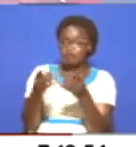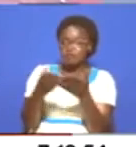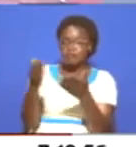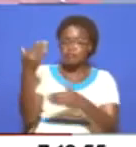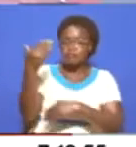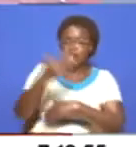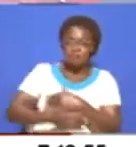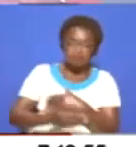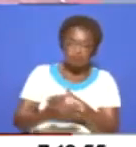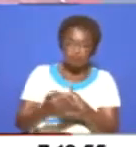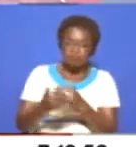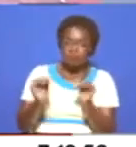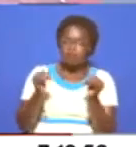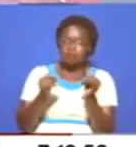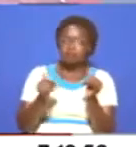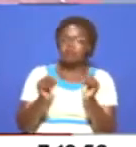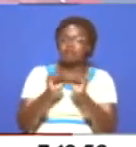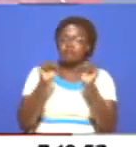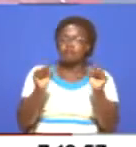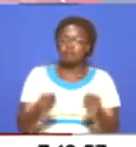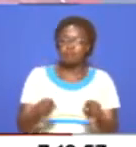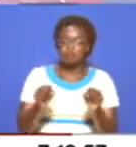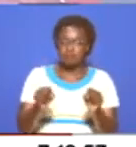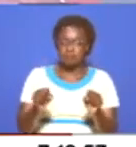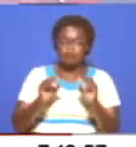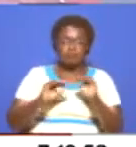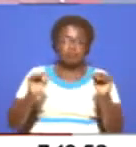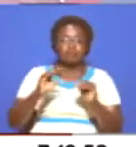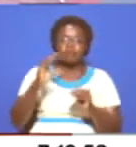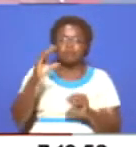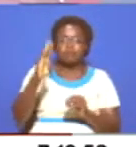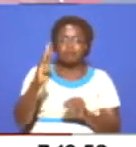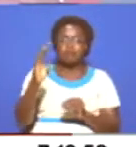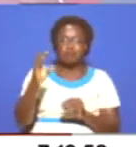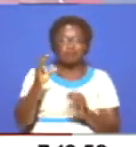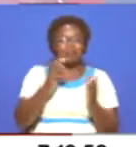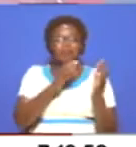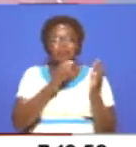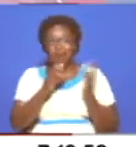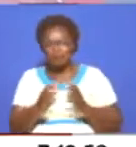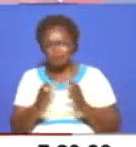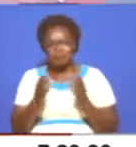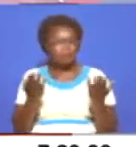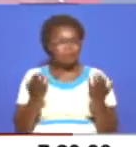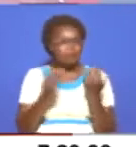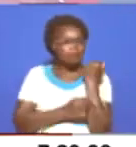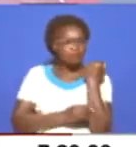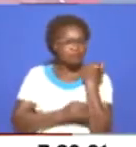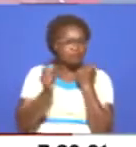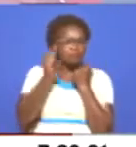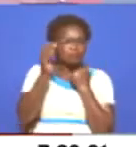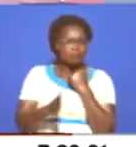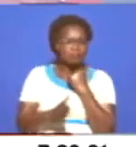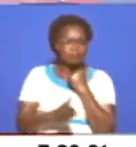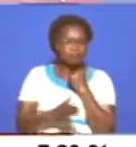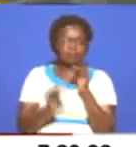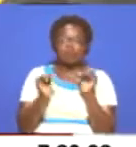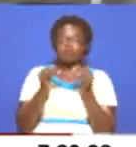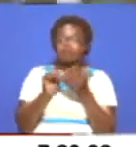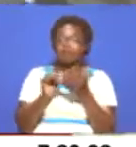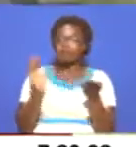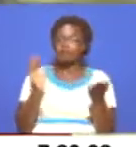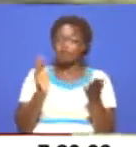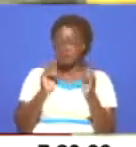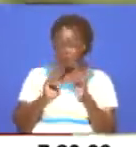kuwa mfumo mpya wa elimu yani CBC ni mzigo kwa Mkenya wa kawaida. Wycliffe Oketch na taarifa zaidi.